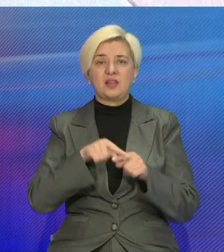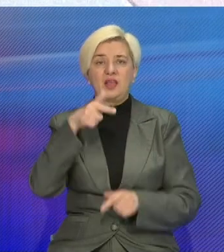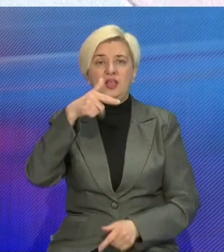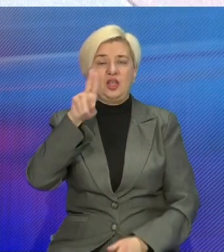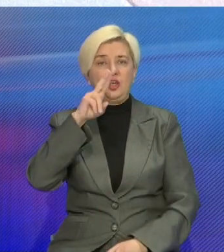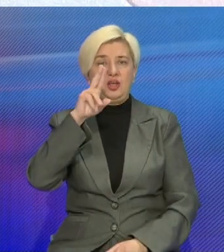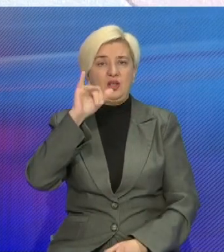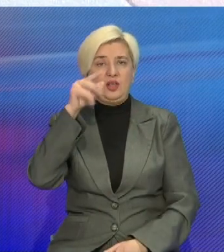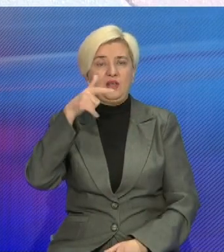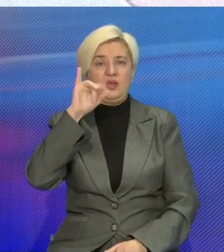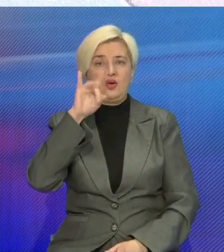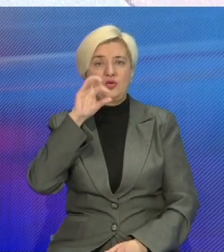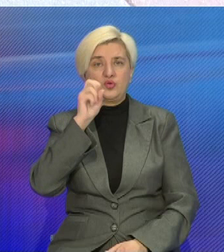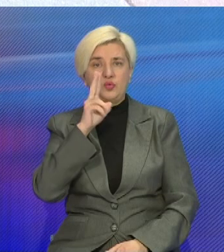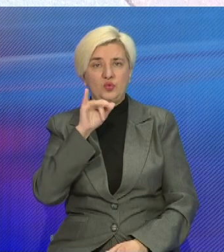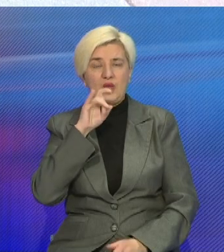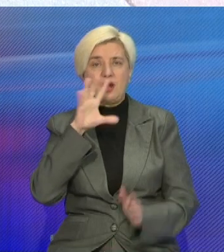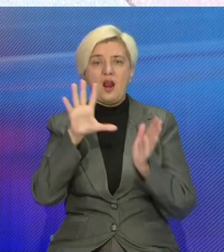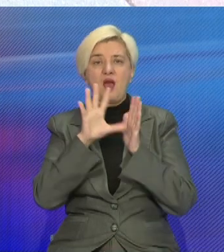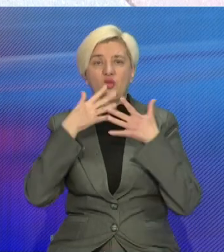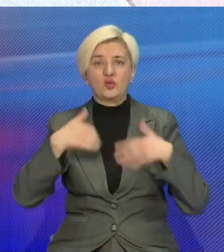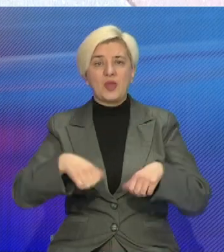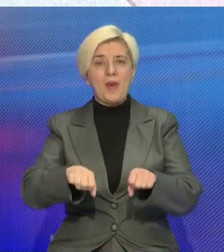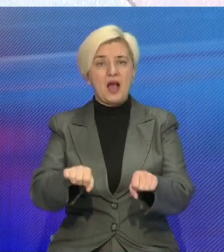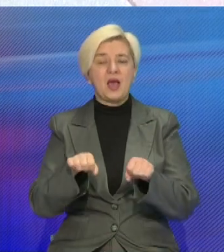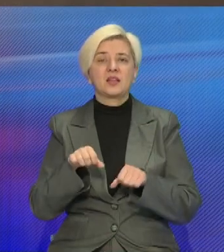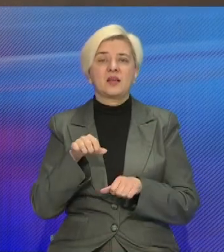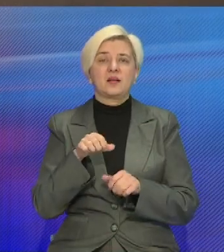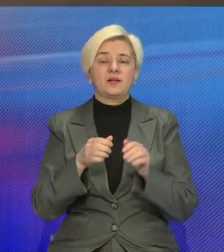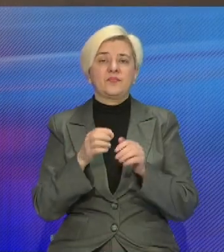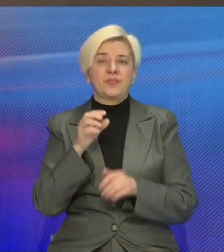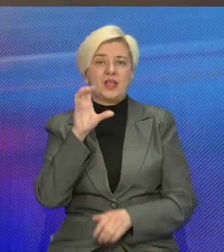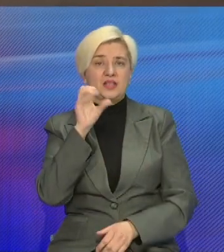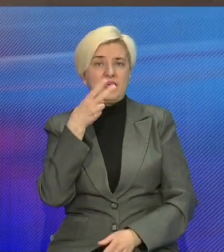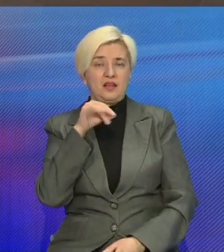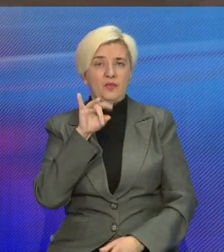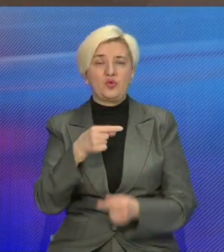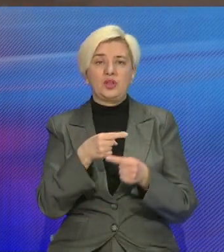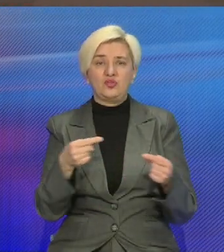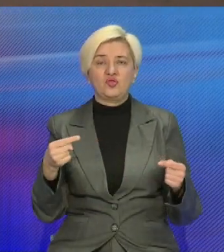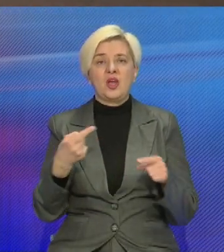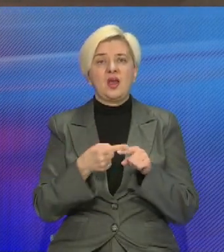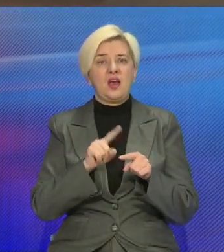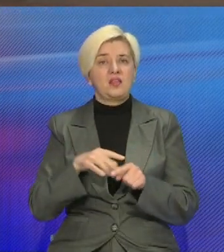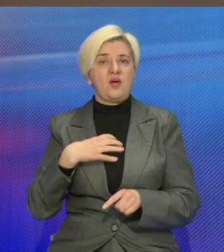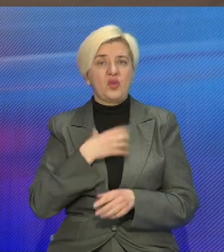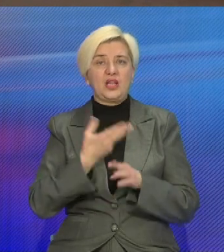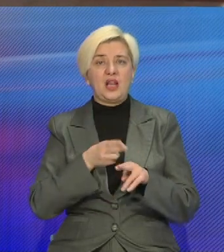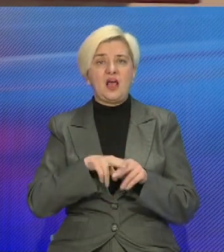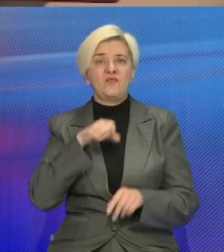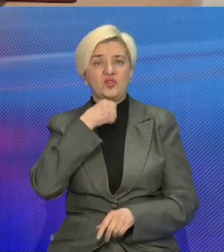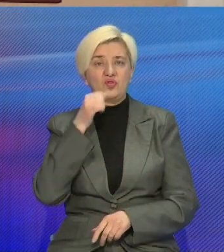скейтборд і іншыя. Сёння тэма мабільных пешаходаў вельмі актуальная як для дарослых, так і дзяцей. Такі від транспарту можа быць